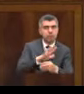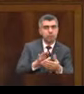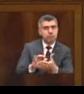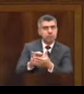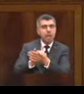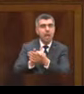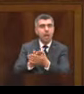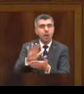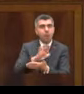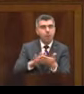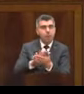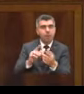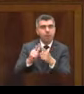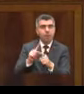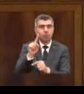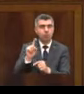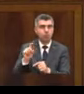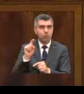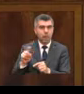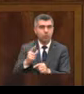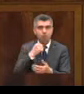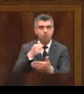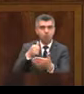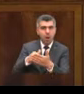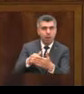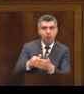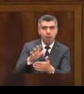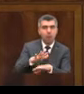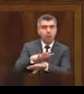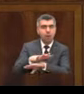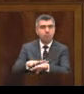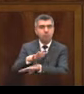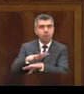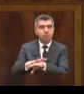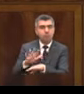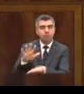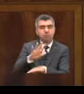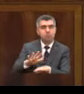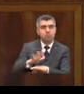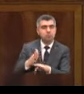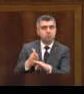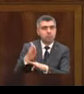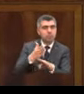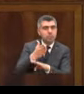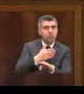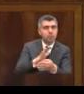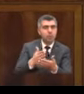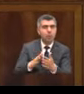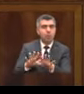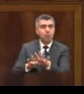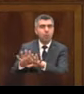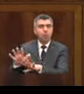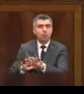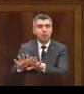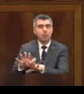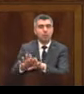السلطات المحلية والجماعات الترابية وغيرهم من المتدخلين بمبادرات، تم القيام بمبادرات عديدة